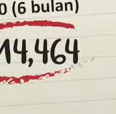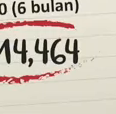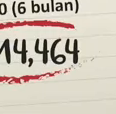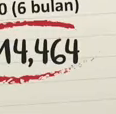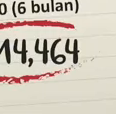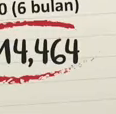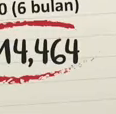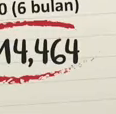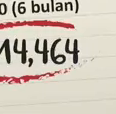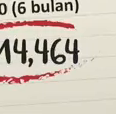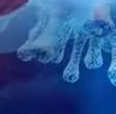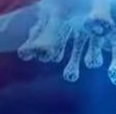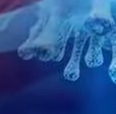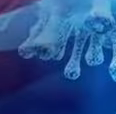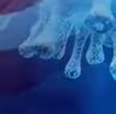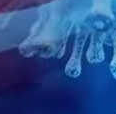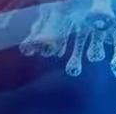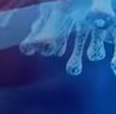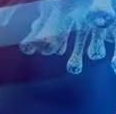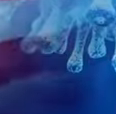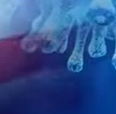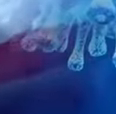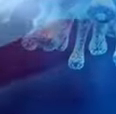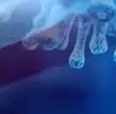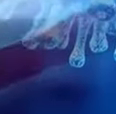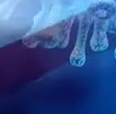ini Hai